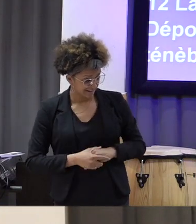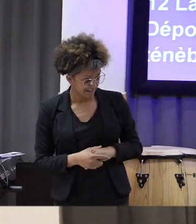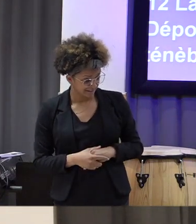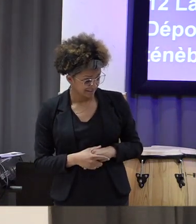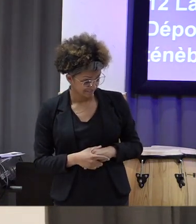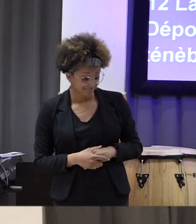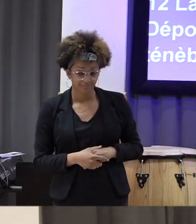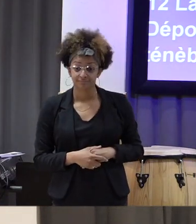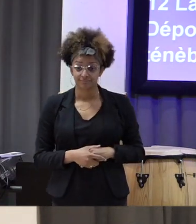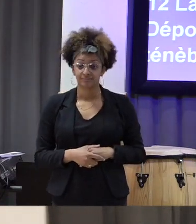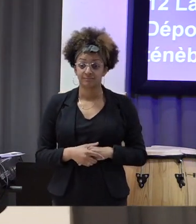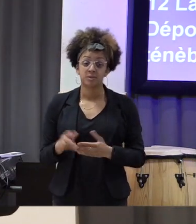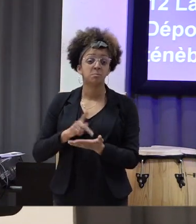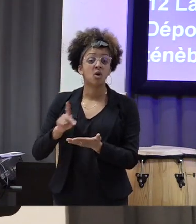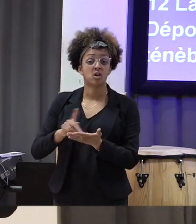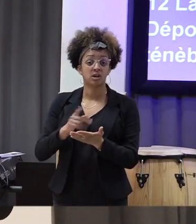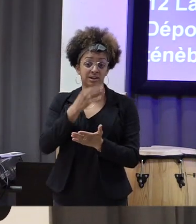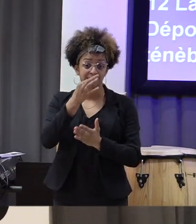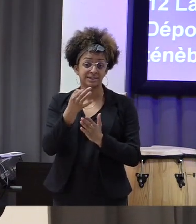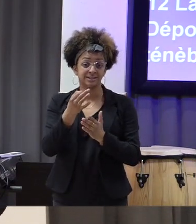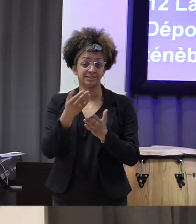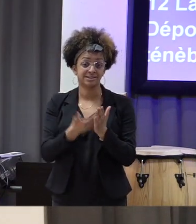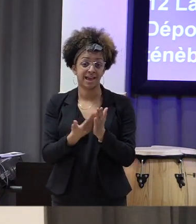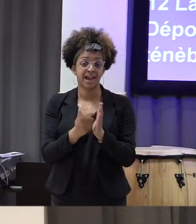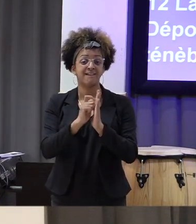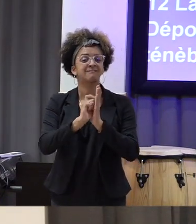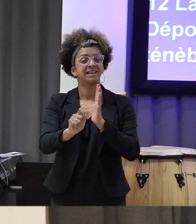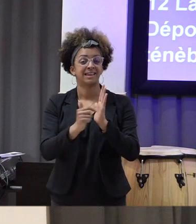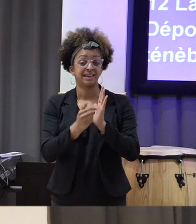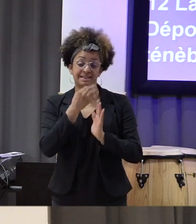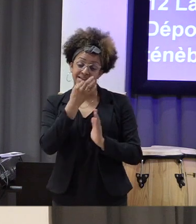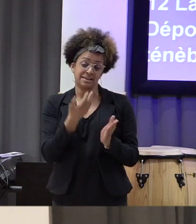C'est ce que ce verset veut dire.